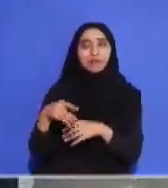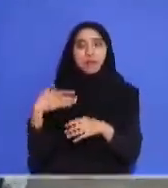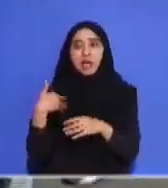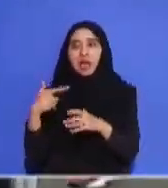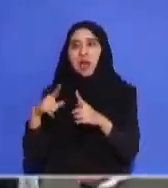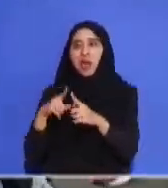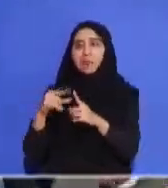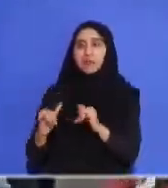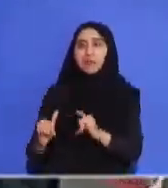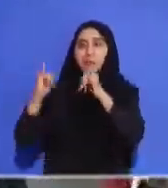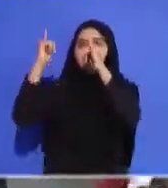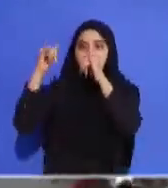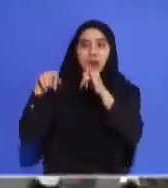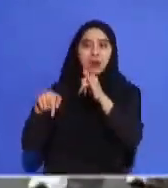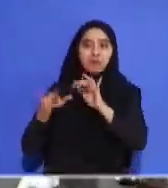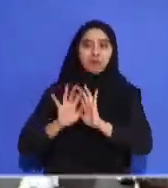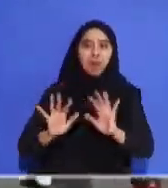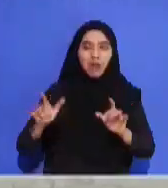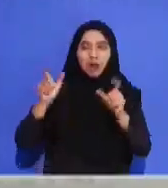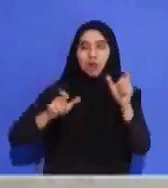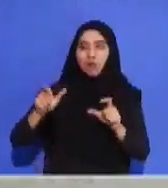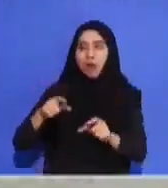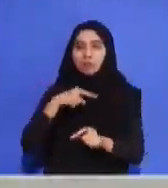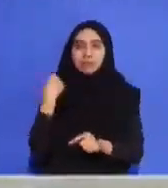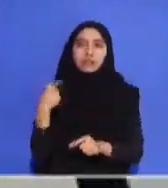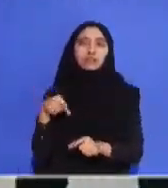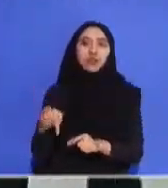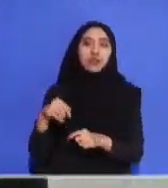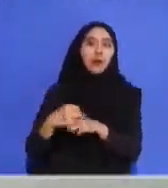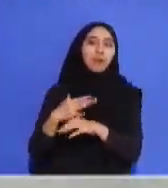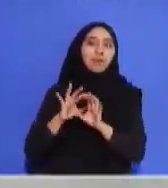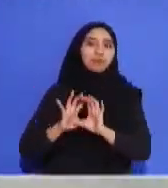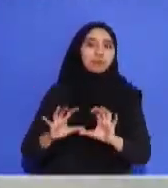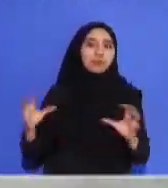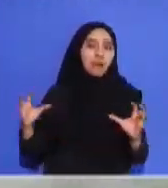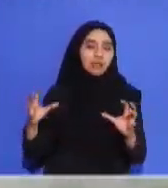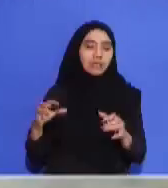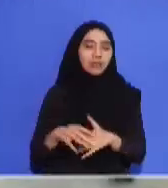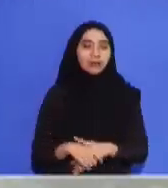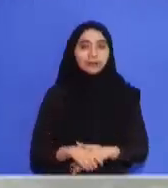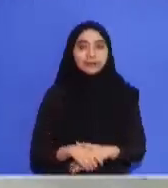r-rata pensiunan demikian AG nugr Danan melaporkan